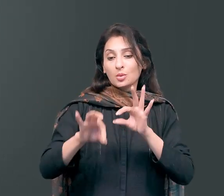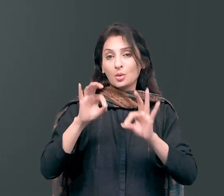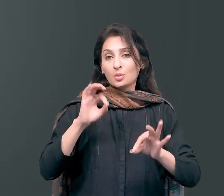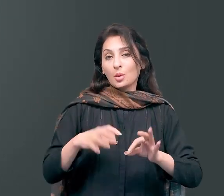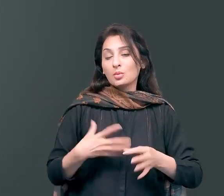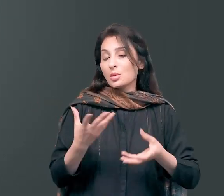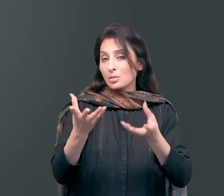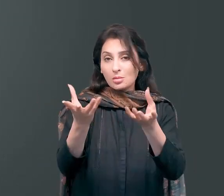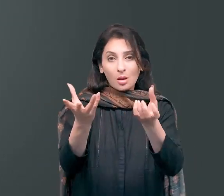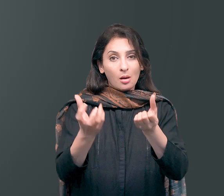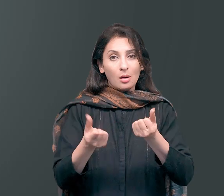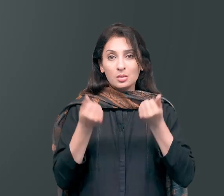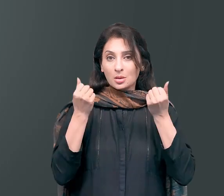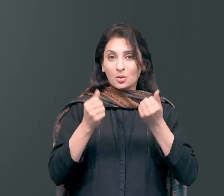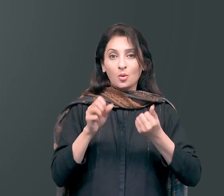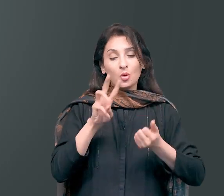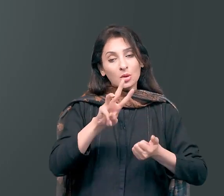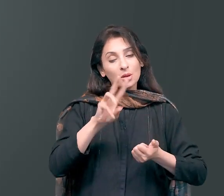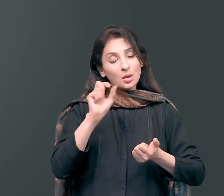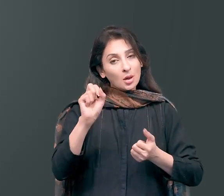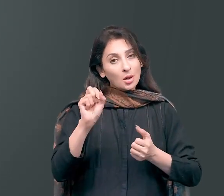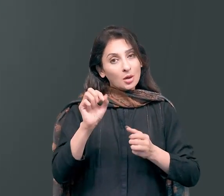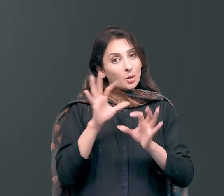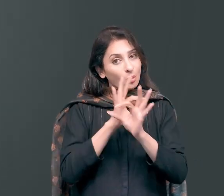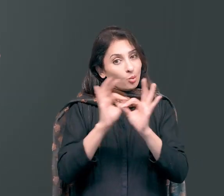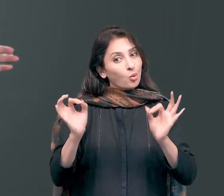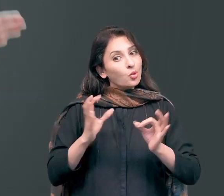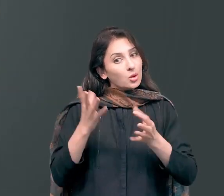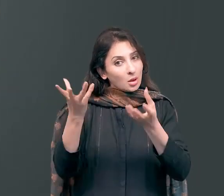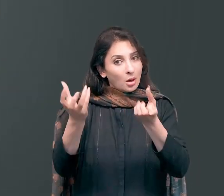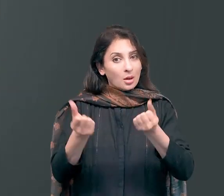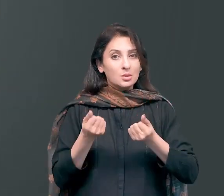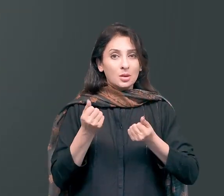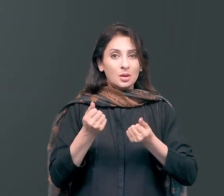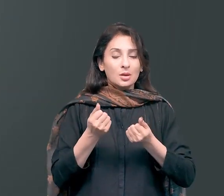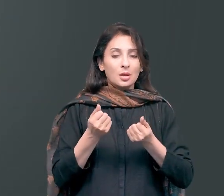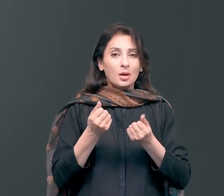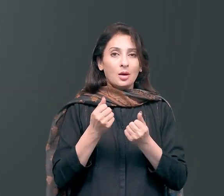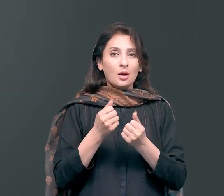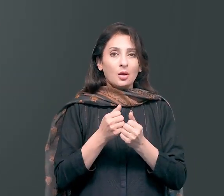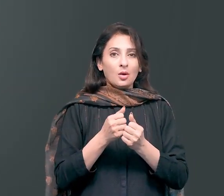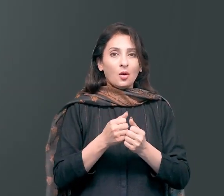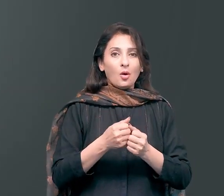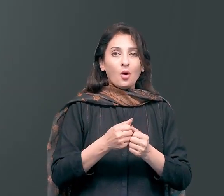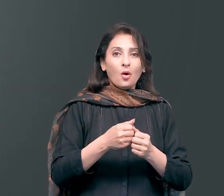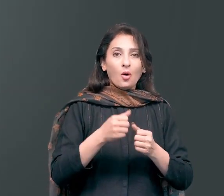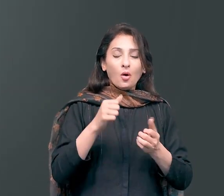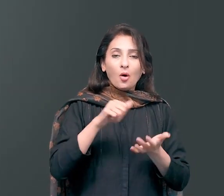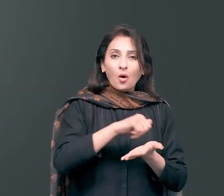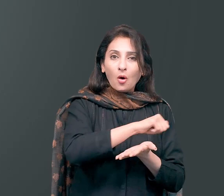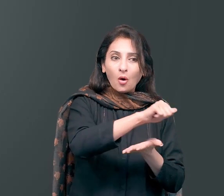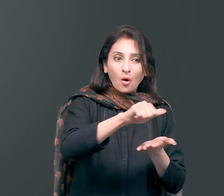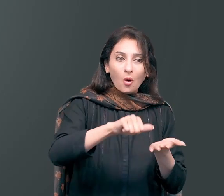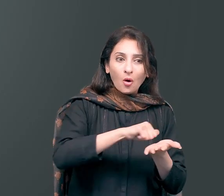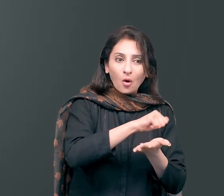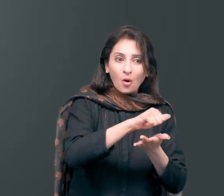30 ایلوکیٹ کی گئی تھی سیٹس، 30 کی 30 مسلم لیگ لے گئی، اور صوبوں